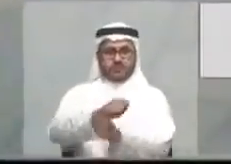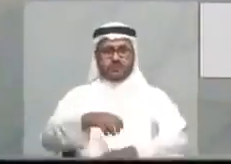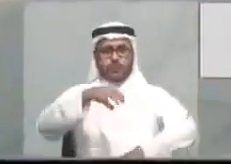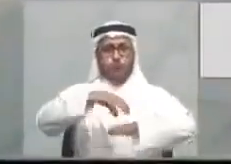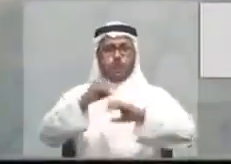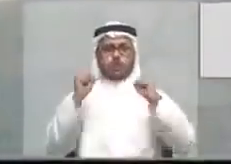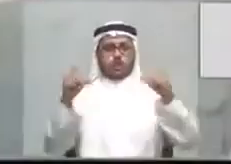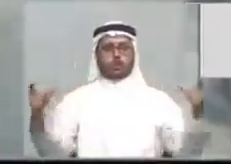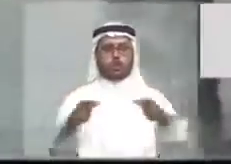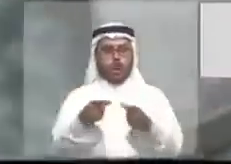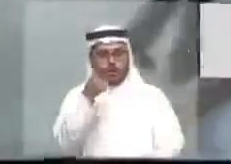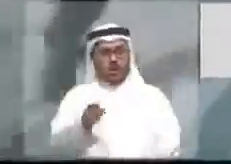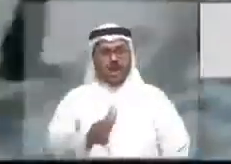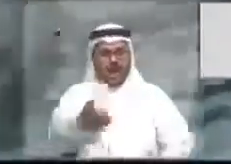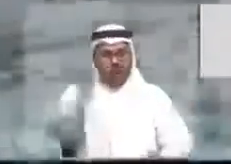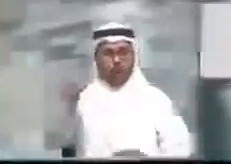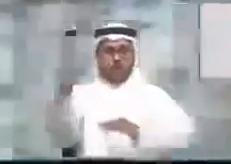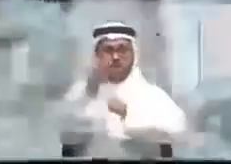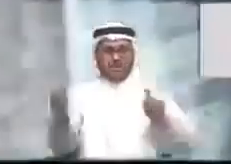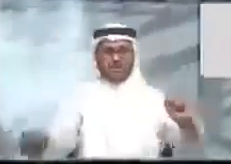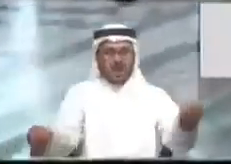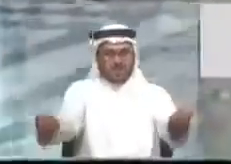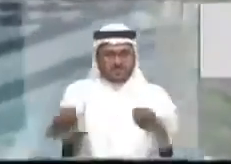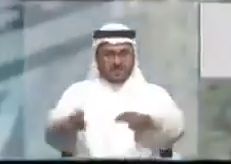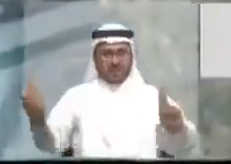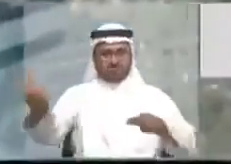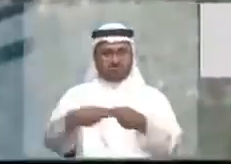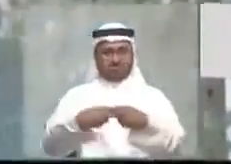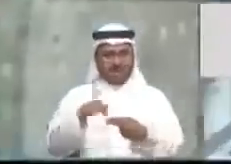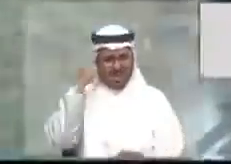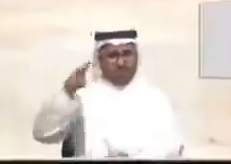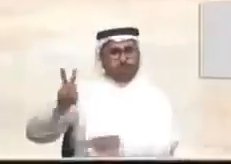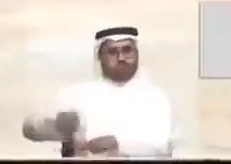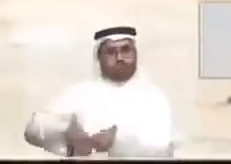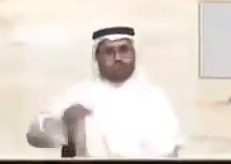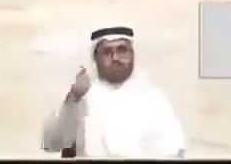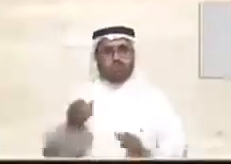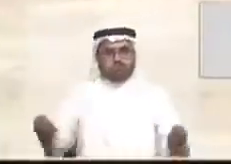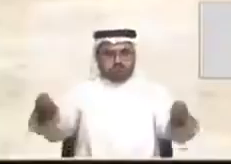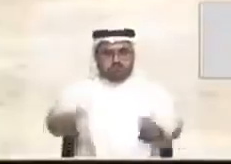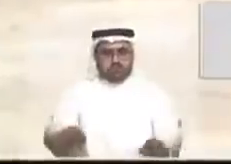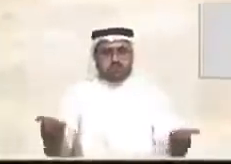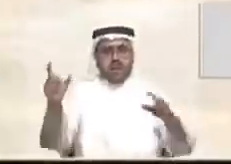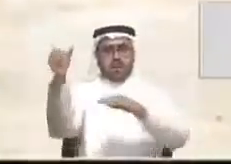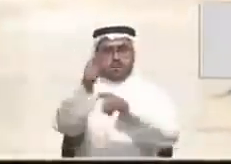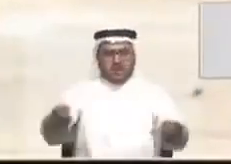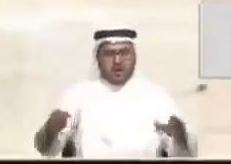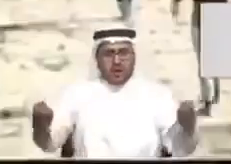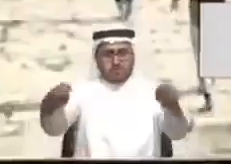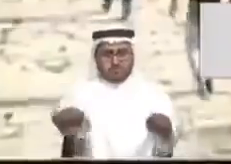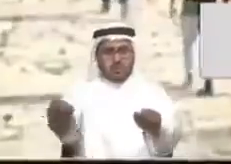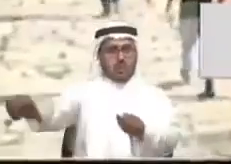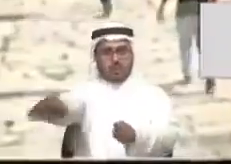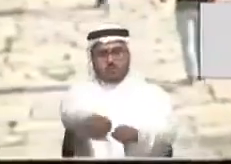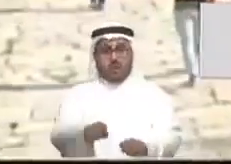السعودية الأخير من أزمة إغلاق المسجد الأقصى المبارك على يد قوات الاحتلال الإسرائيلي والجهود والمساعي